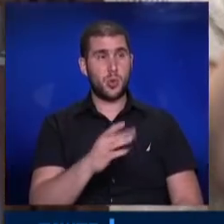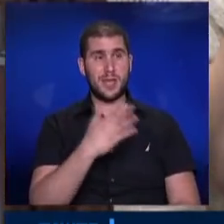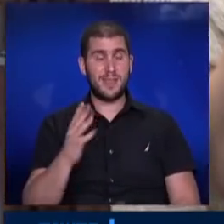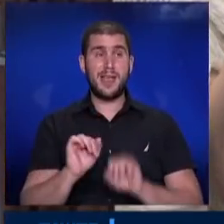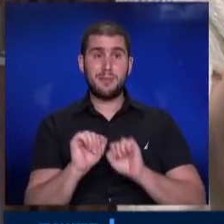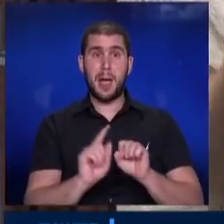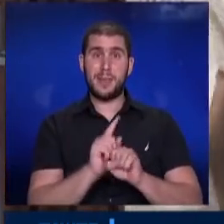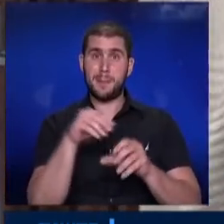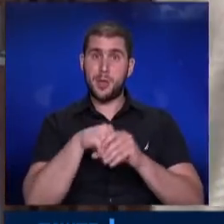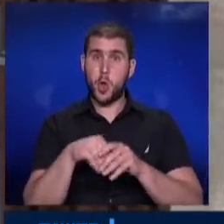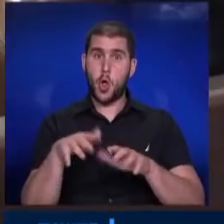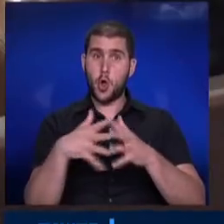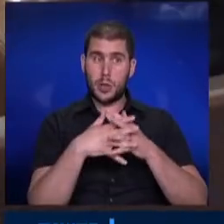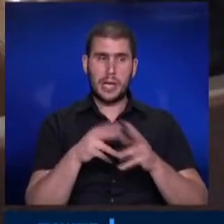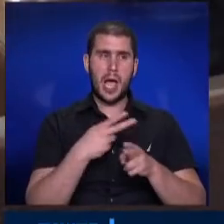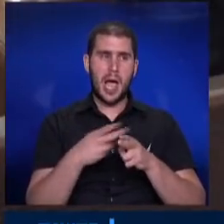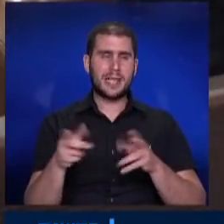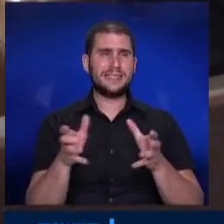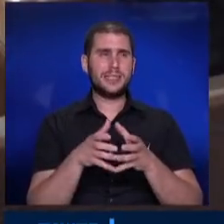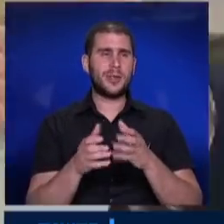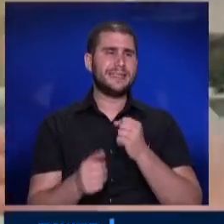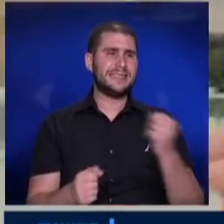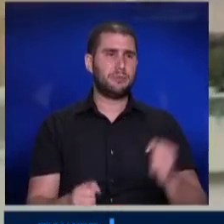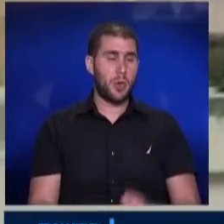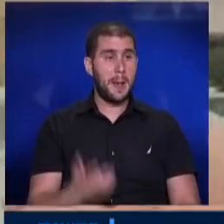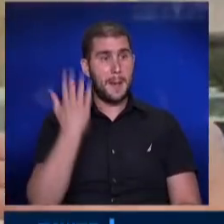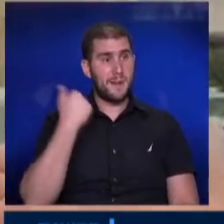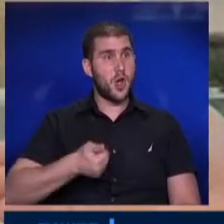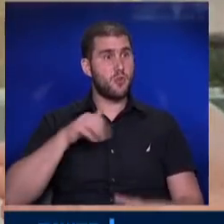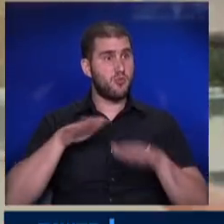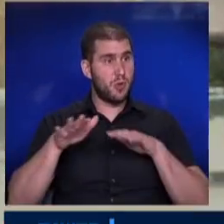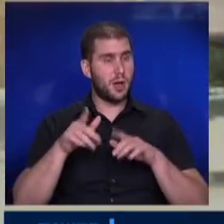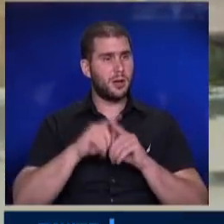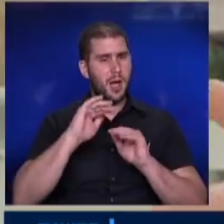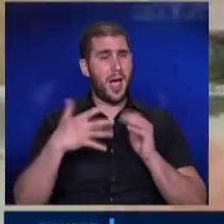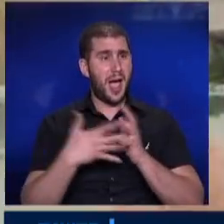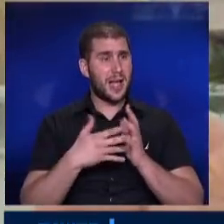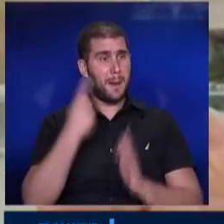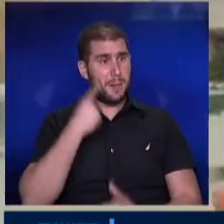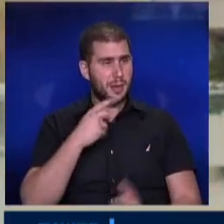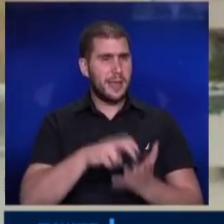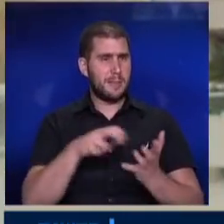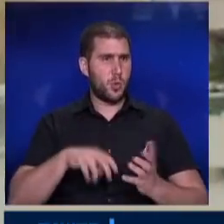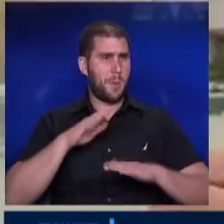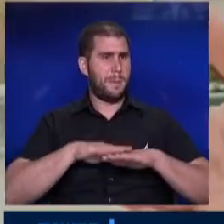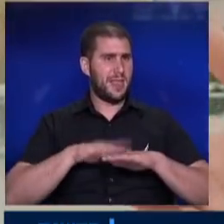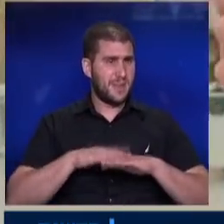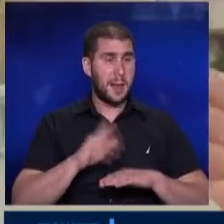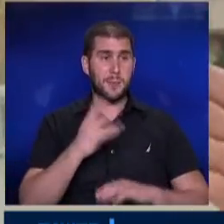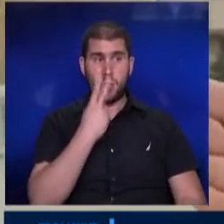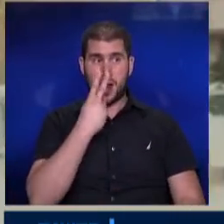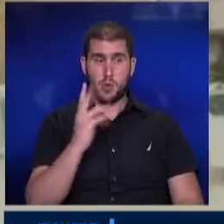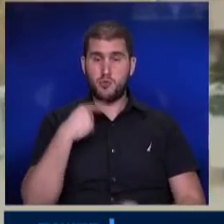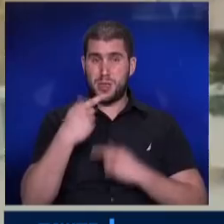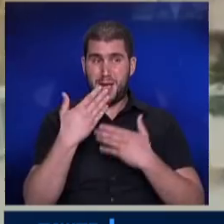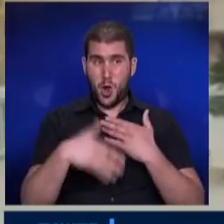מתוך הקואליציה מגיעה רק מסיעות השמאל. עבר ראשי ממשלה שעמדו תחת חקירה פלילית התפטרו מתפקידם. אחרי מה שראינו